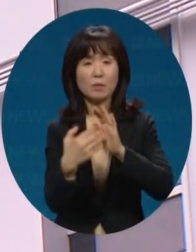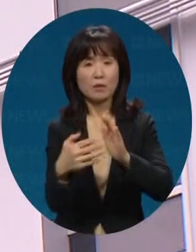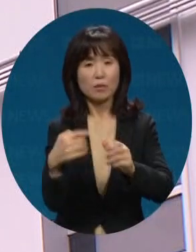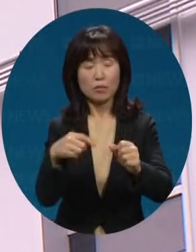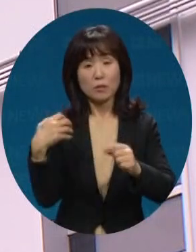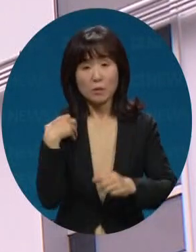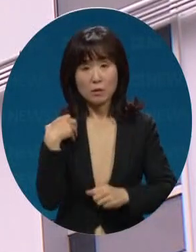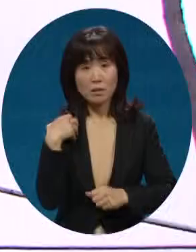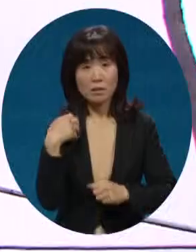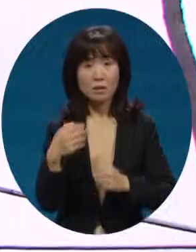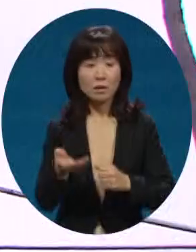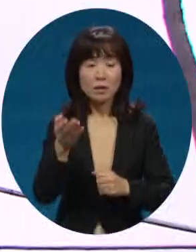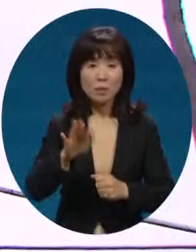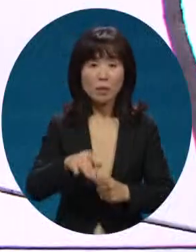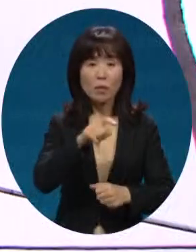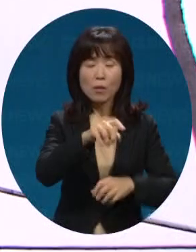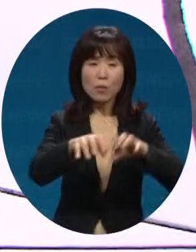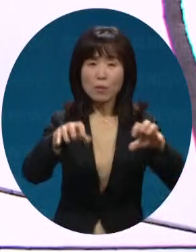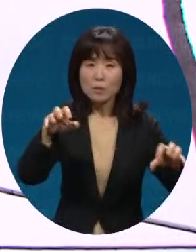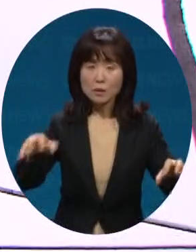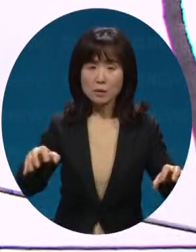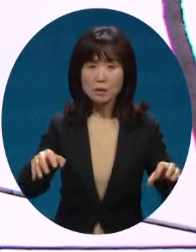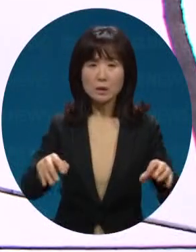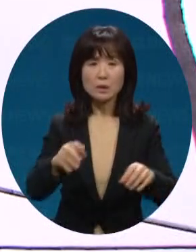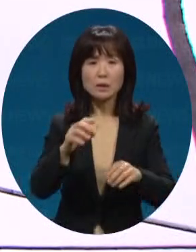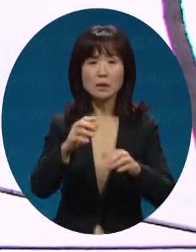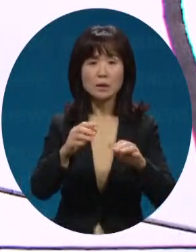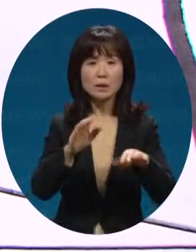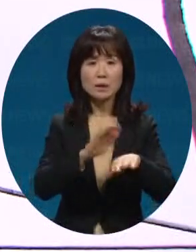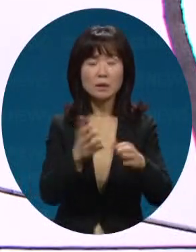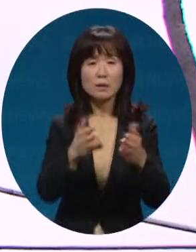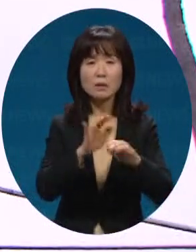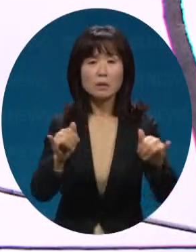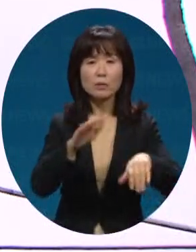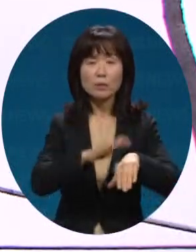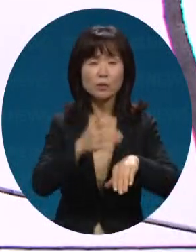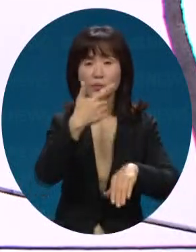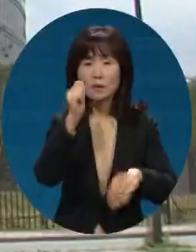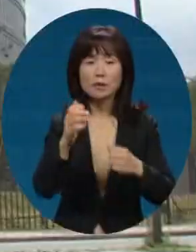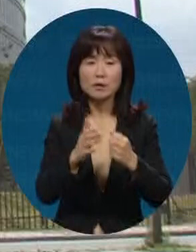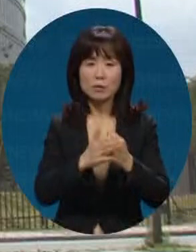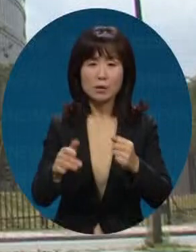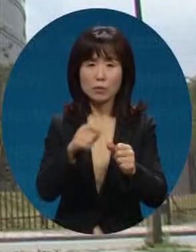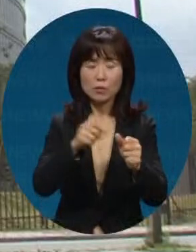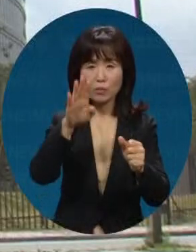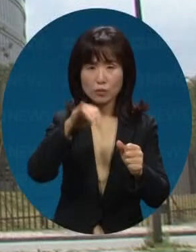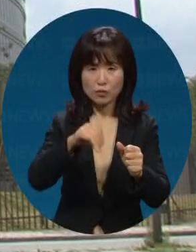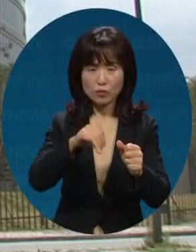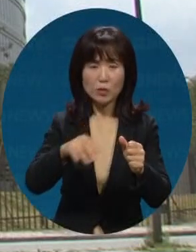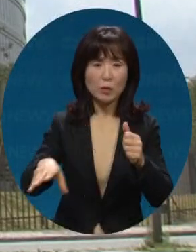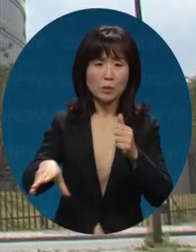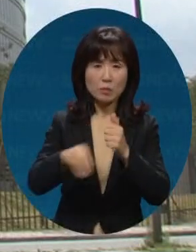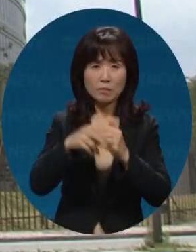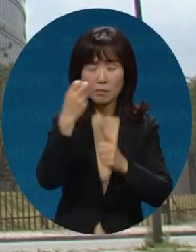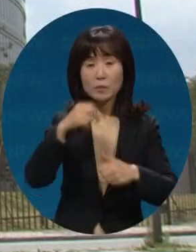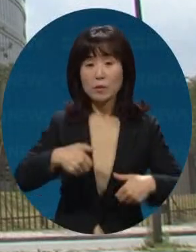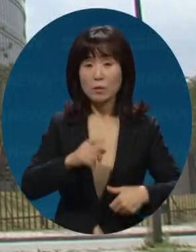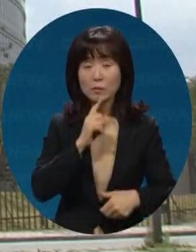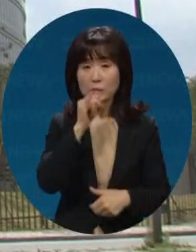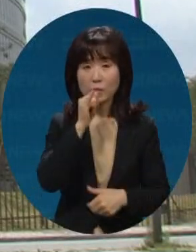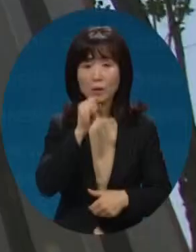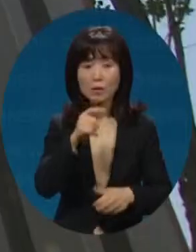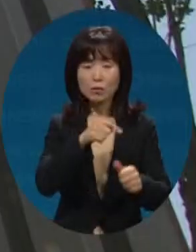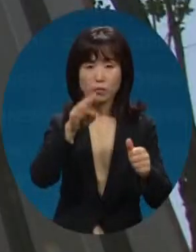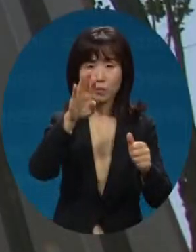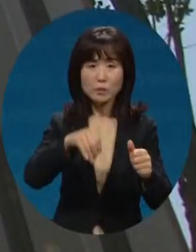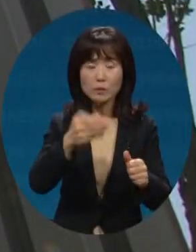현장에선 인력난 등을 이유로 교육부 중심의 통일된 관리 감독이 필요하다는 주장이 나옵니다 실제로 교육부는 청소년 도박